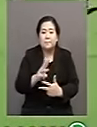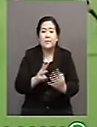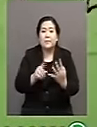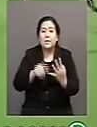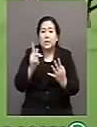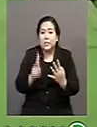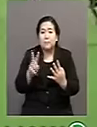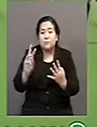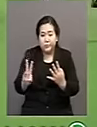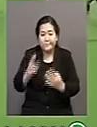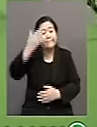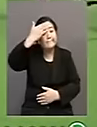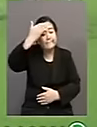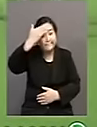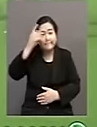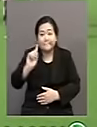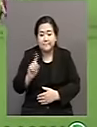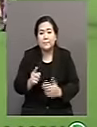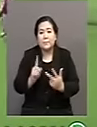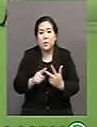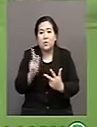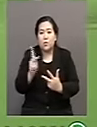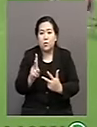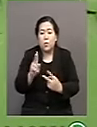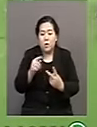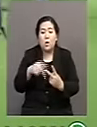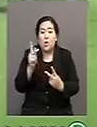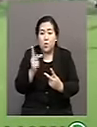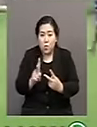บุญจูกองหน้านะครับใช้ยูคูโบกิแล้วก็คิมสู่หุ่นนะครับ